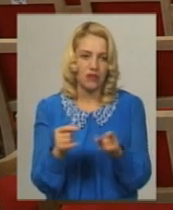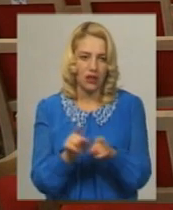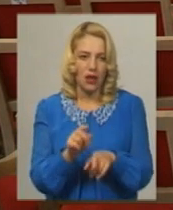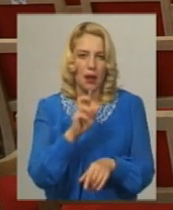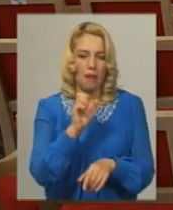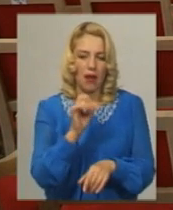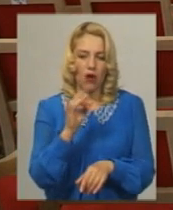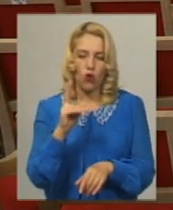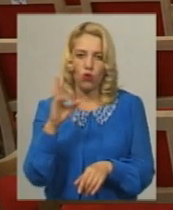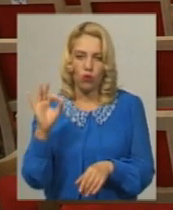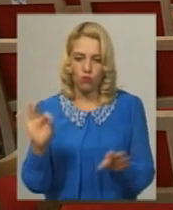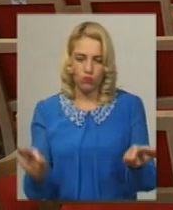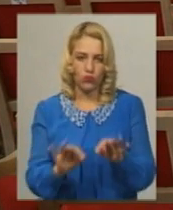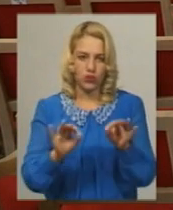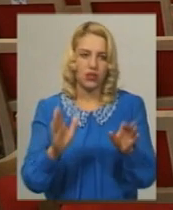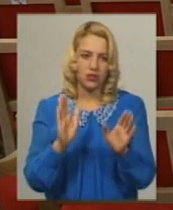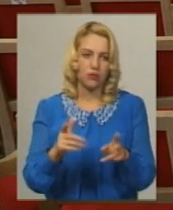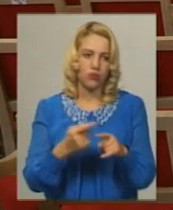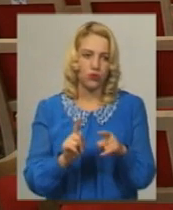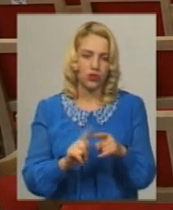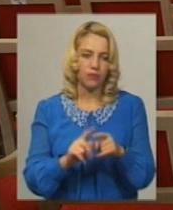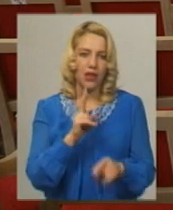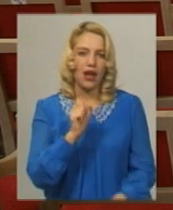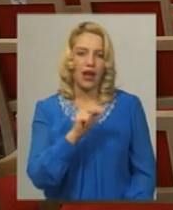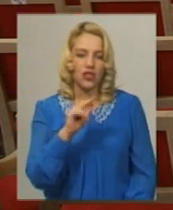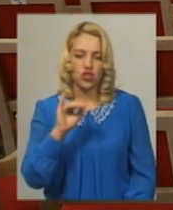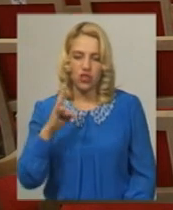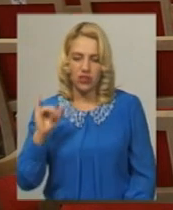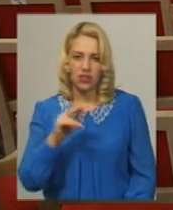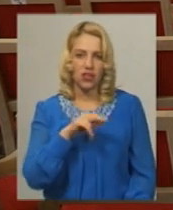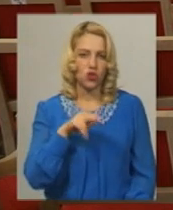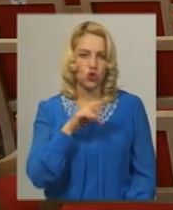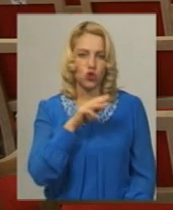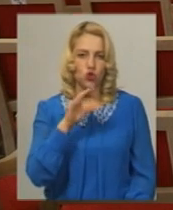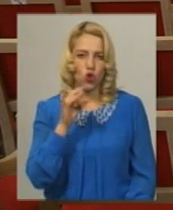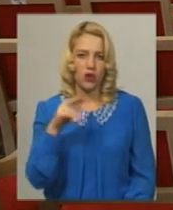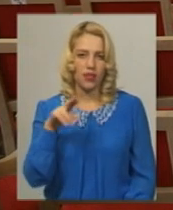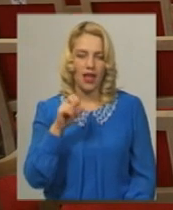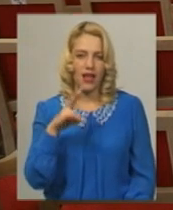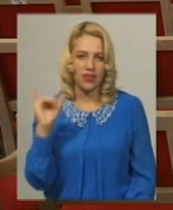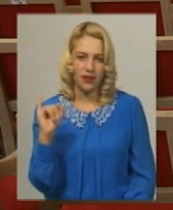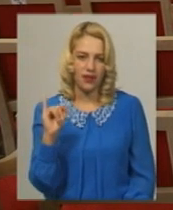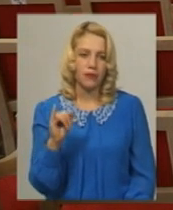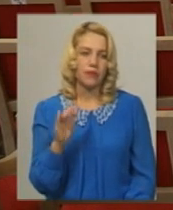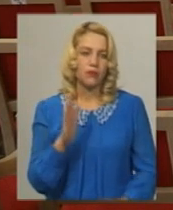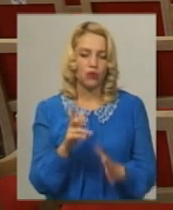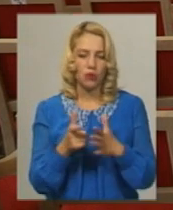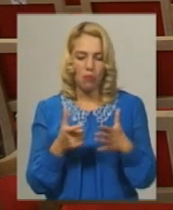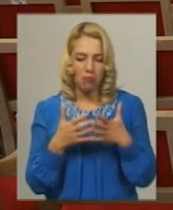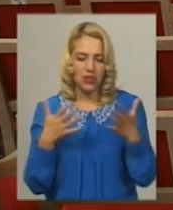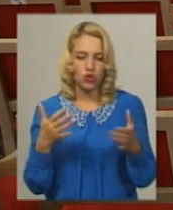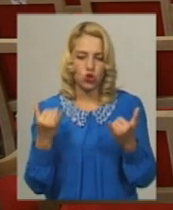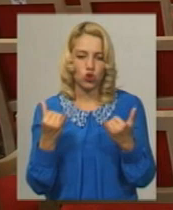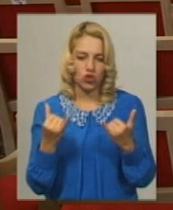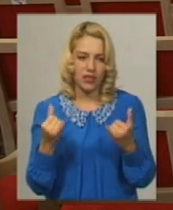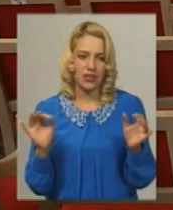барочна музика, це буде Качині, Джордані. Це буде більш сучасна музика,